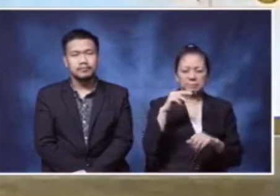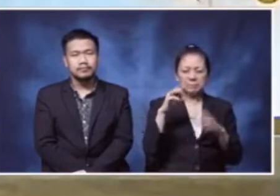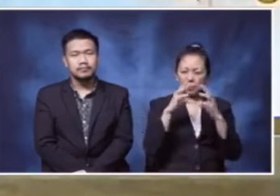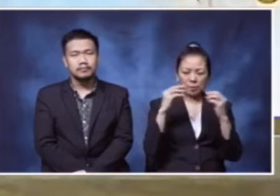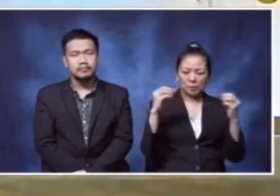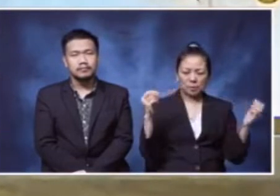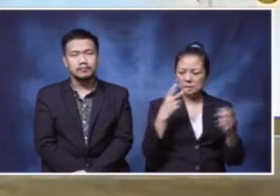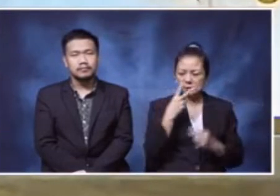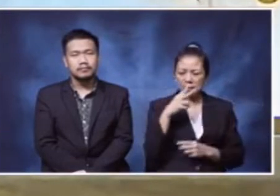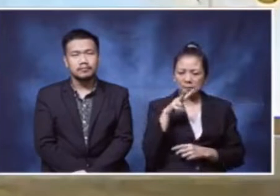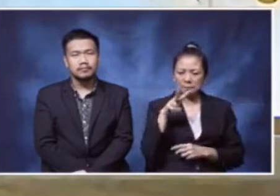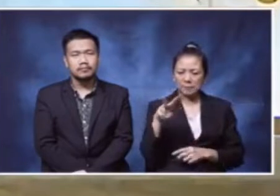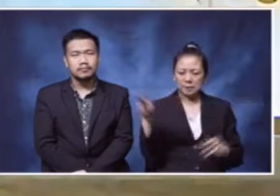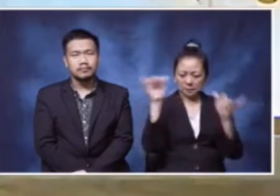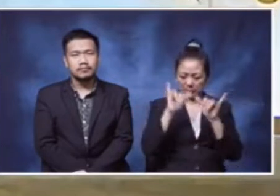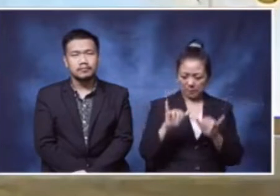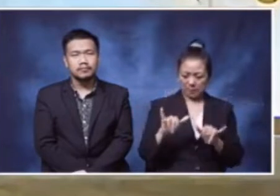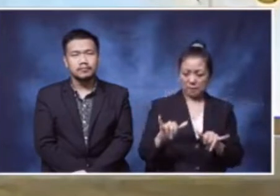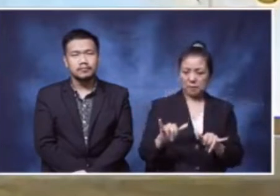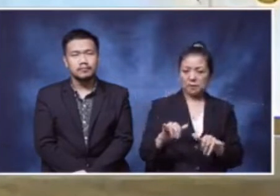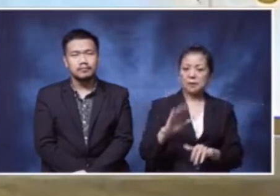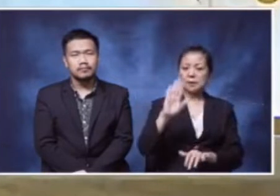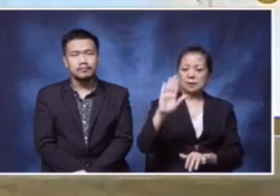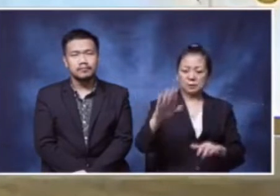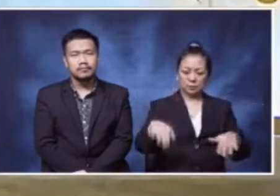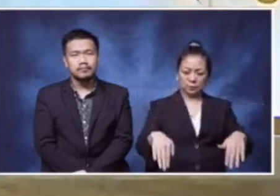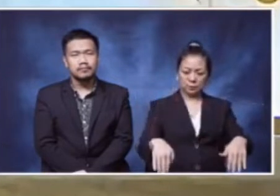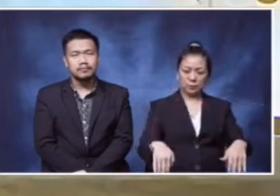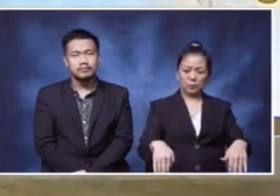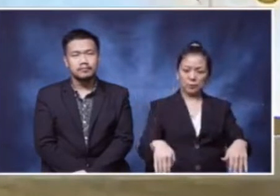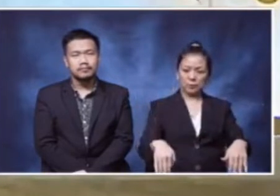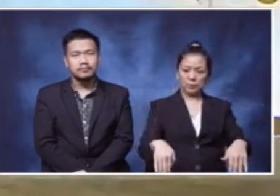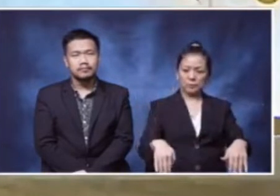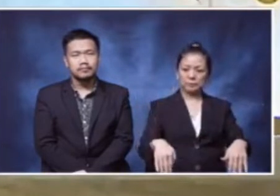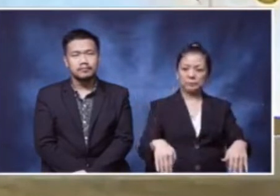at mananatili ang iyong trono.